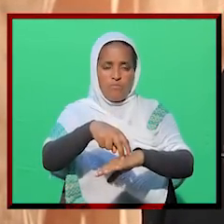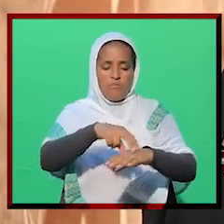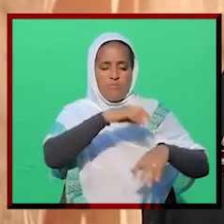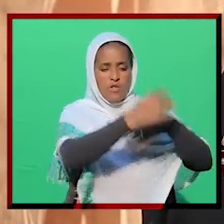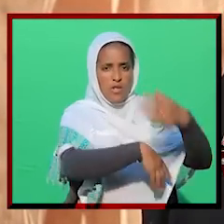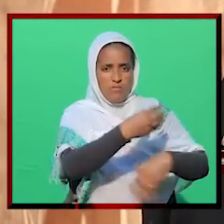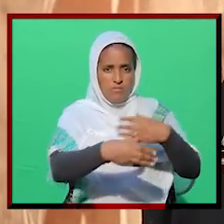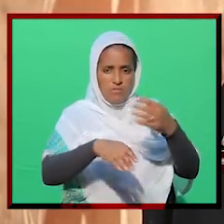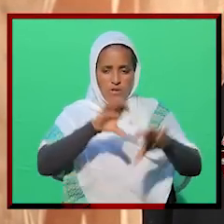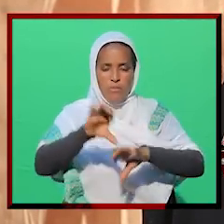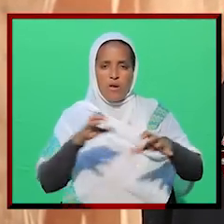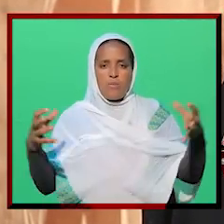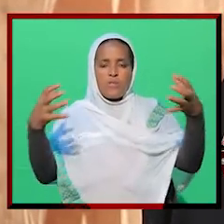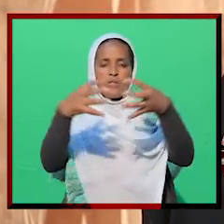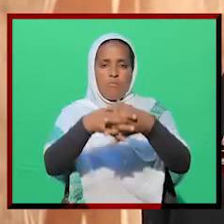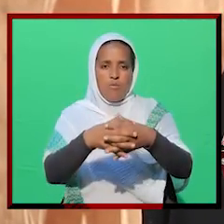አንድነትና ልዩነት